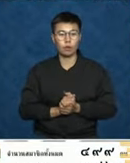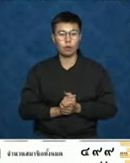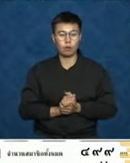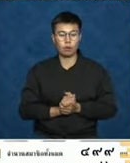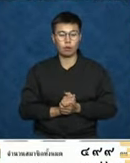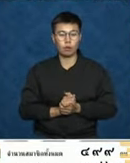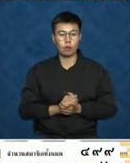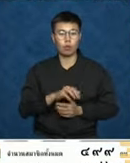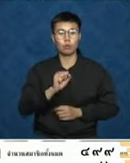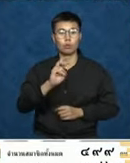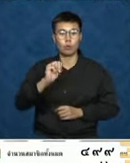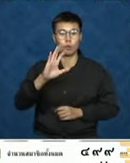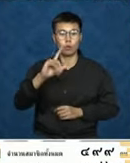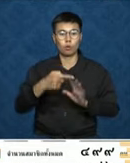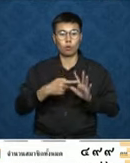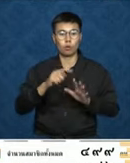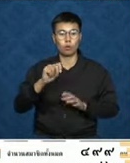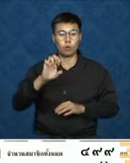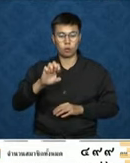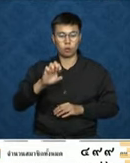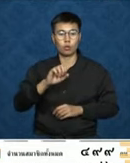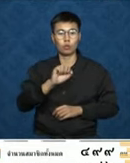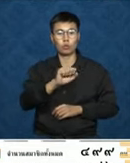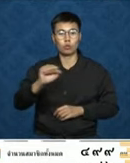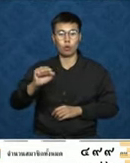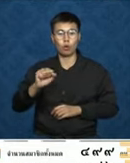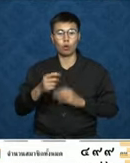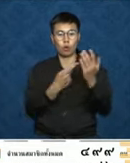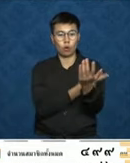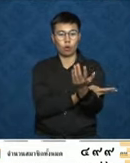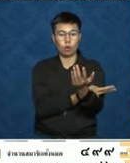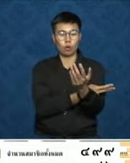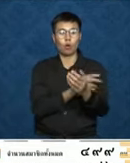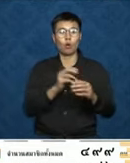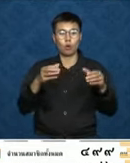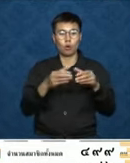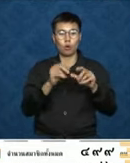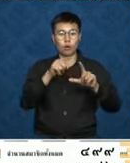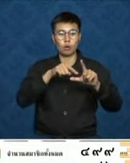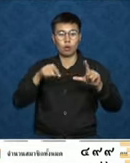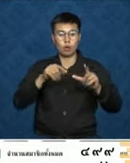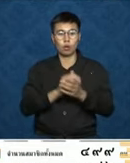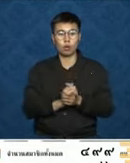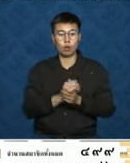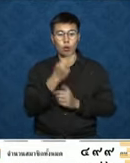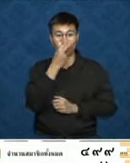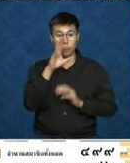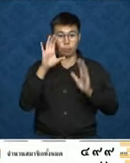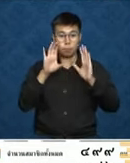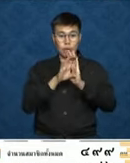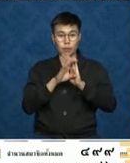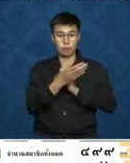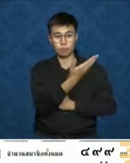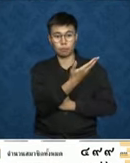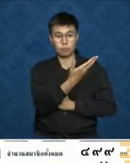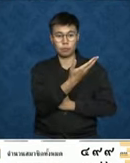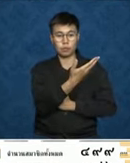เตชถาวรเจริญสมาชิกสภาผู้แทนราษฎรจังหวัดภูเก็ตเขตที่ 1พรก้าวไกลขอสไลด์แผนที่ 1